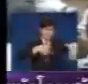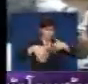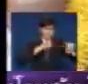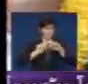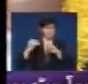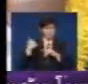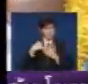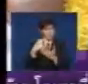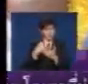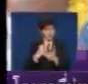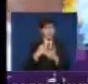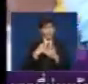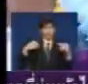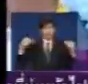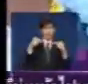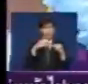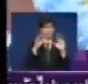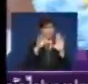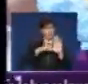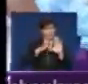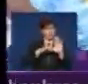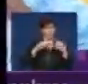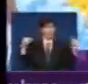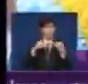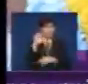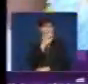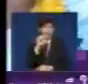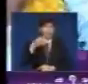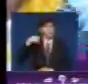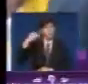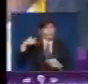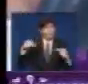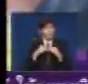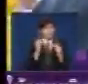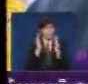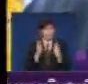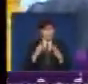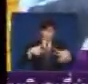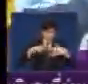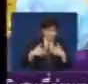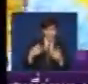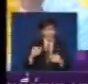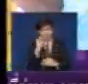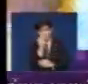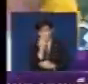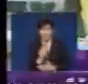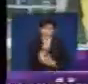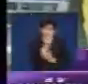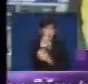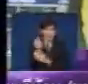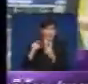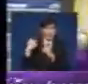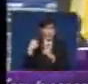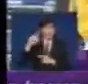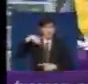สาวอ่อนอนงค์กาญจนะชูศักดิ์นะคะผู้สมัครก็มีประชาชนให้การต้อนรับมอบดอกไม้ให้กำลังใจทั้งนี้ก็มีผู้หญิง